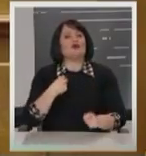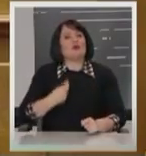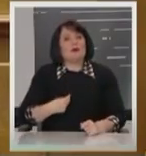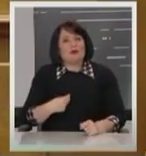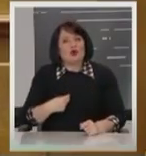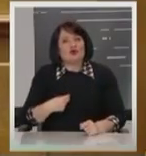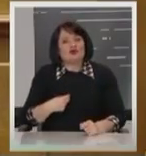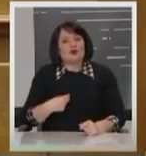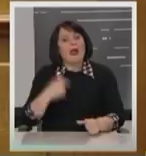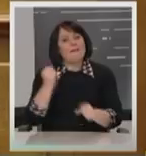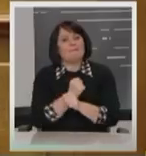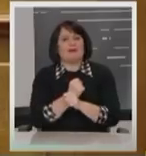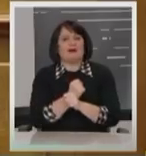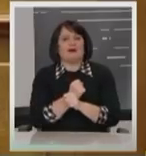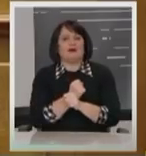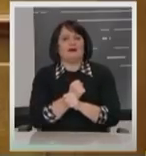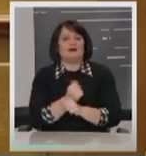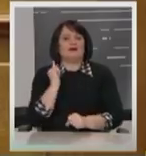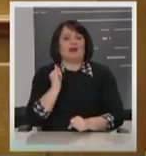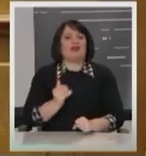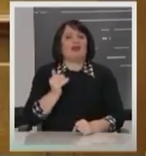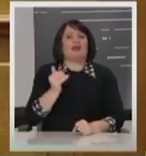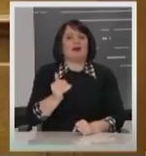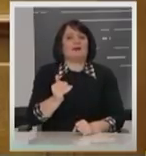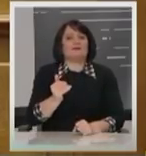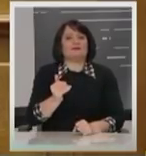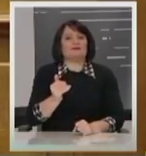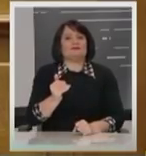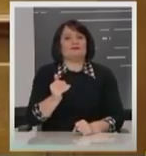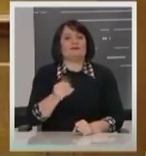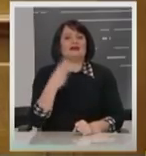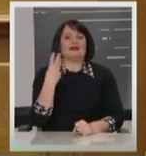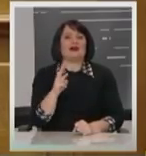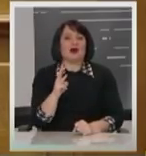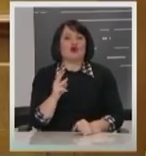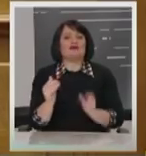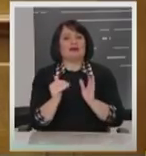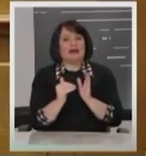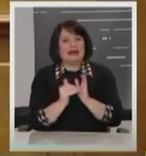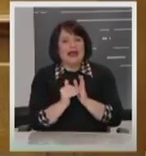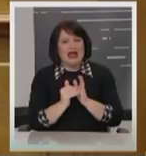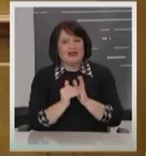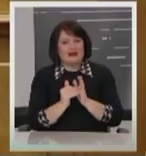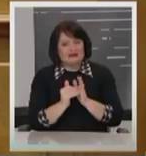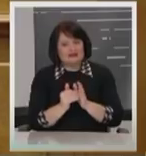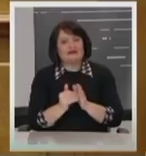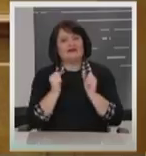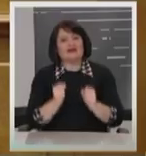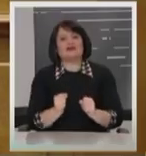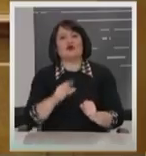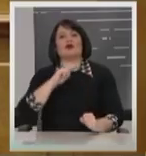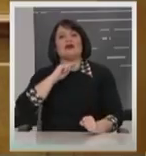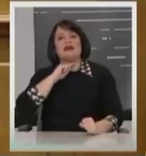τη σκόπιμη καθυστέρηση απονομής 300.000 κύριων και